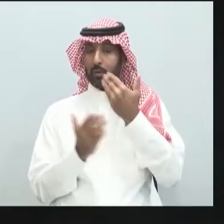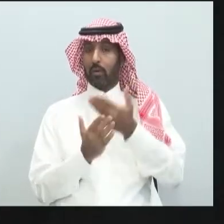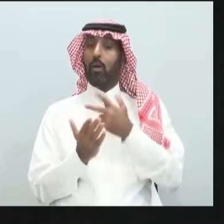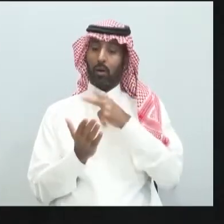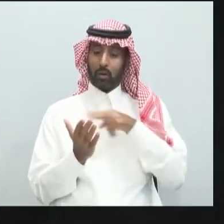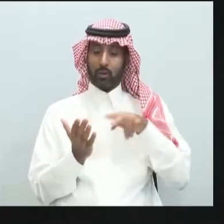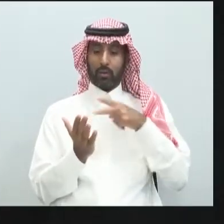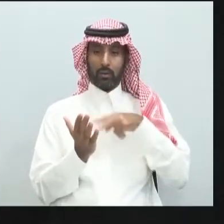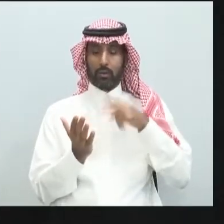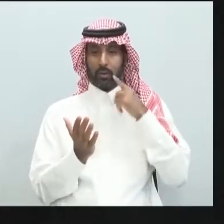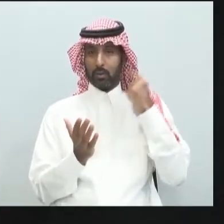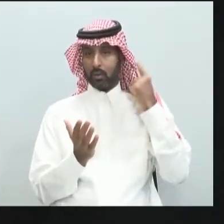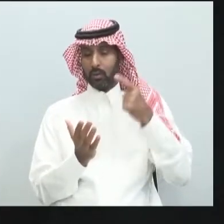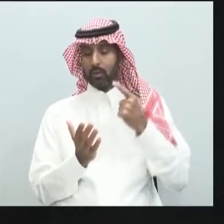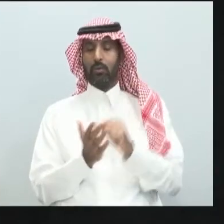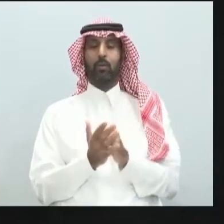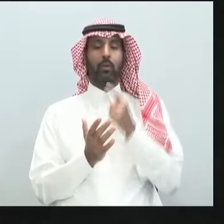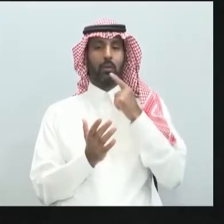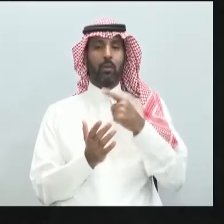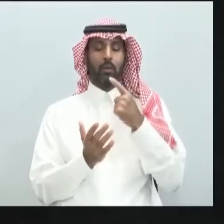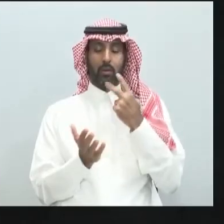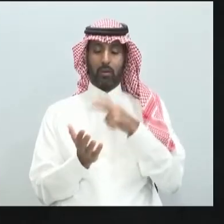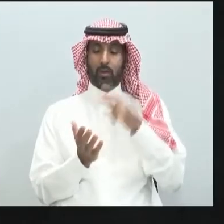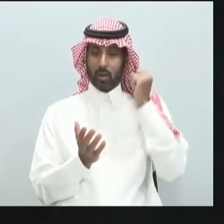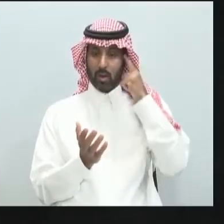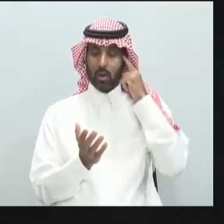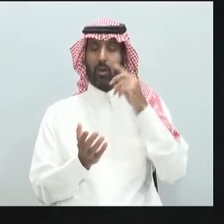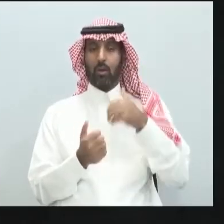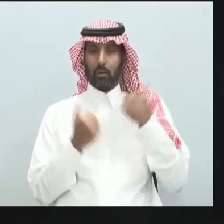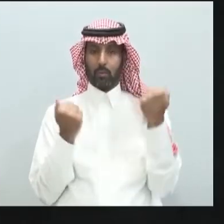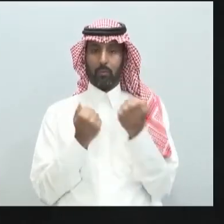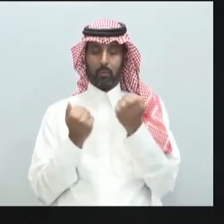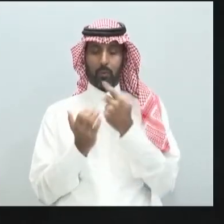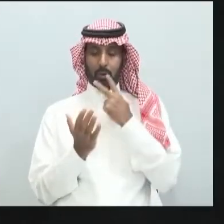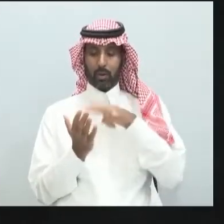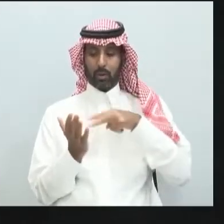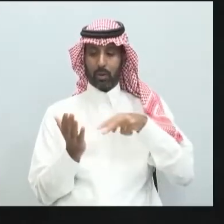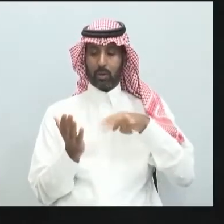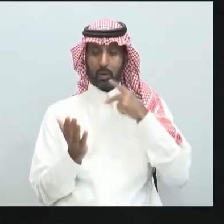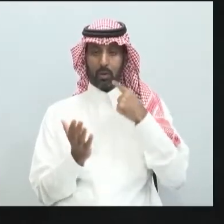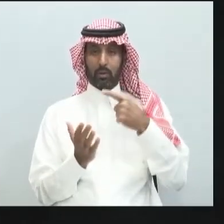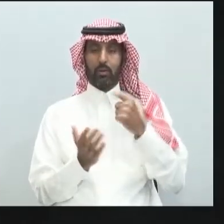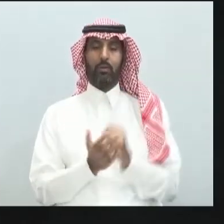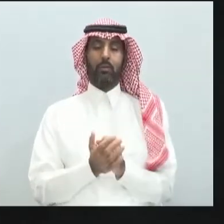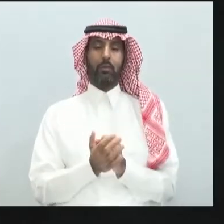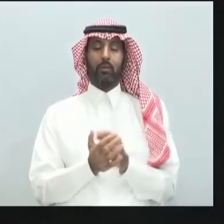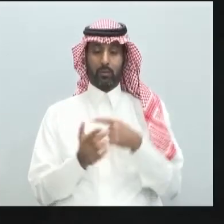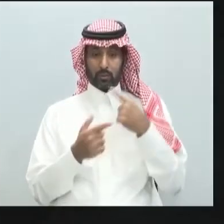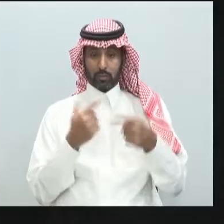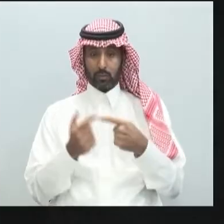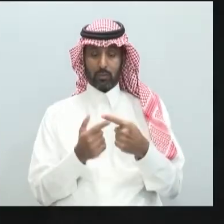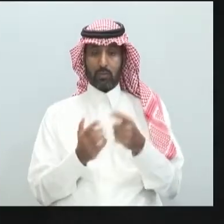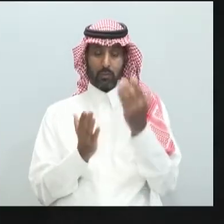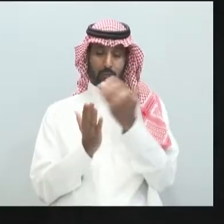جهريه تعرفنا على العديد من مهارات القراءه الجهريه سوف اكمل معكم